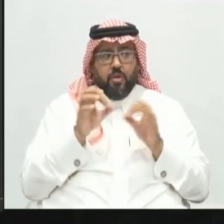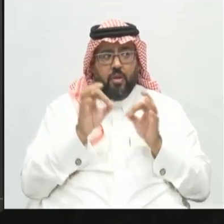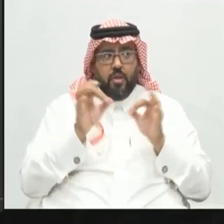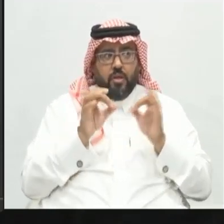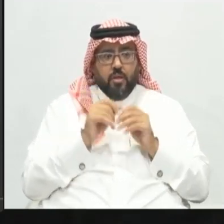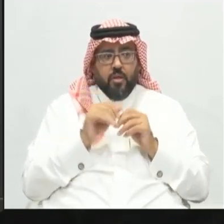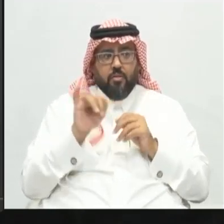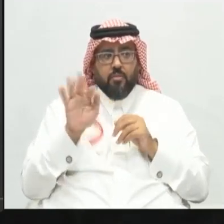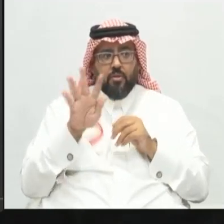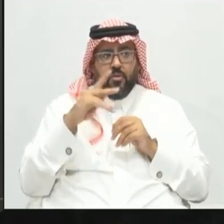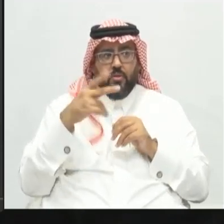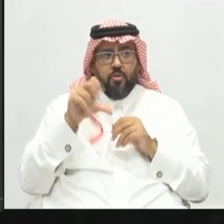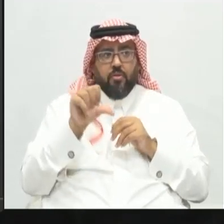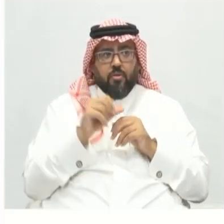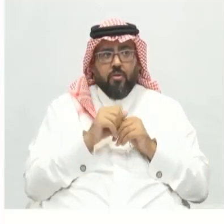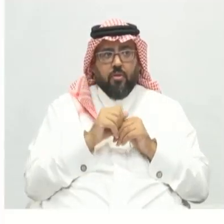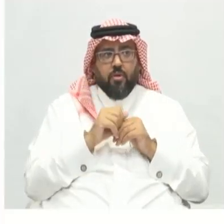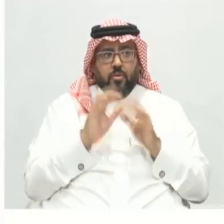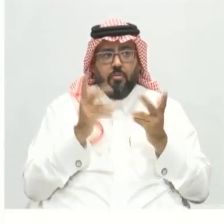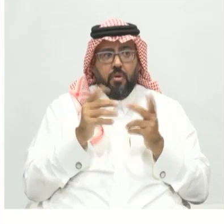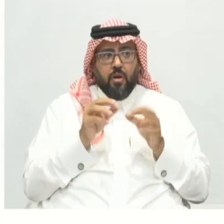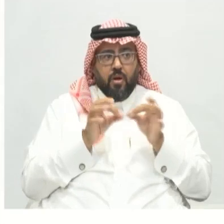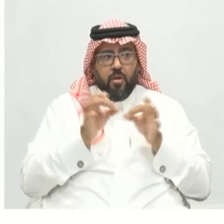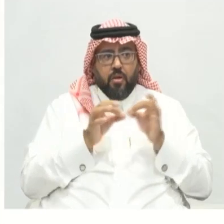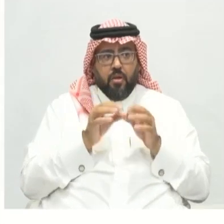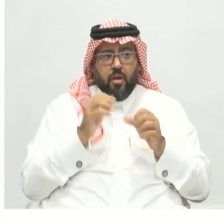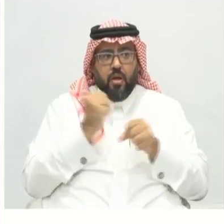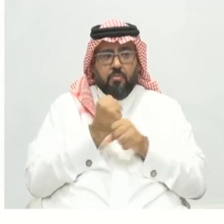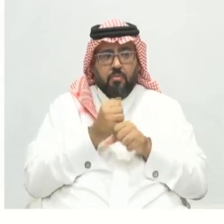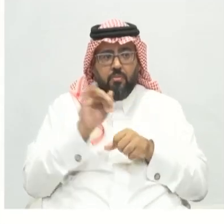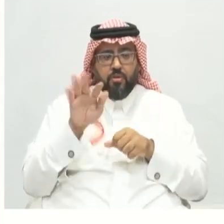بتخطيط المشروع وما خطه